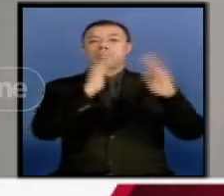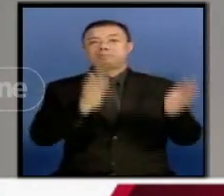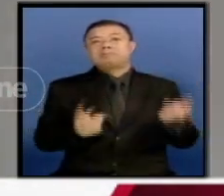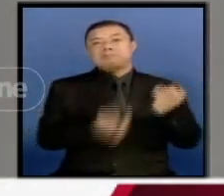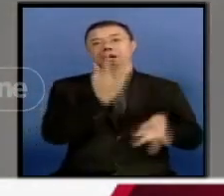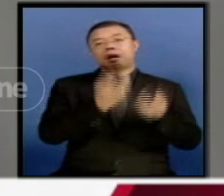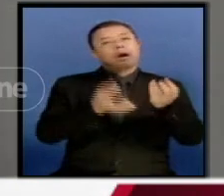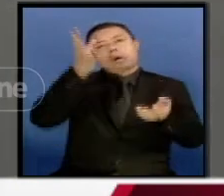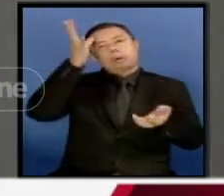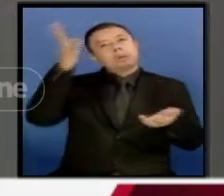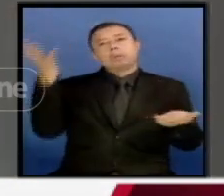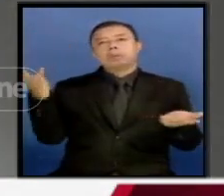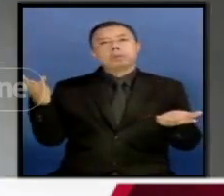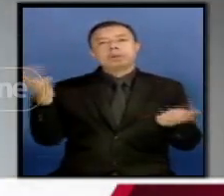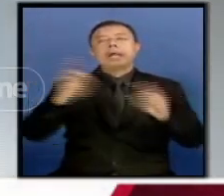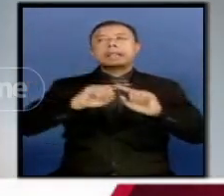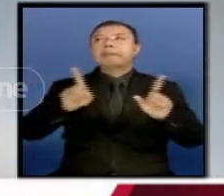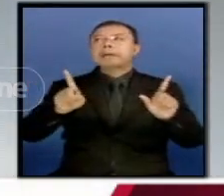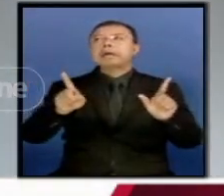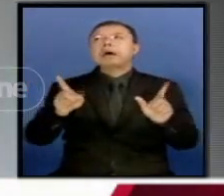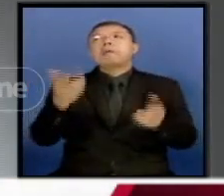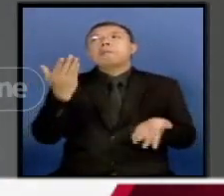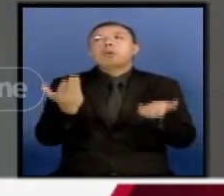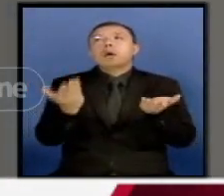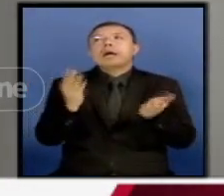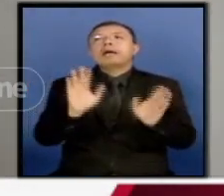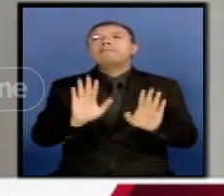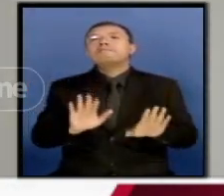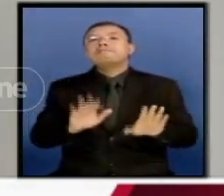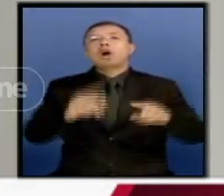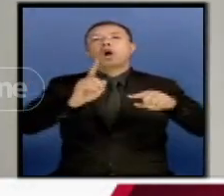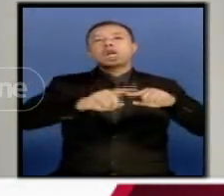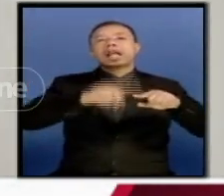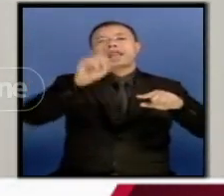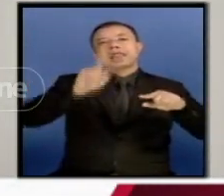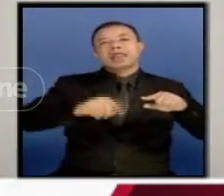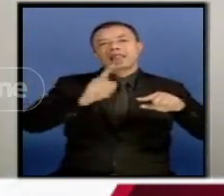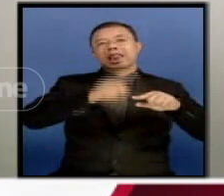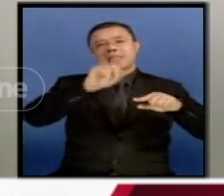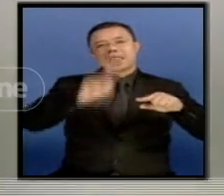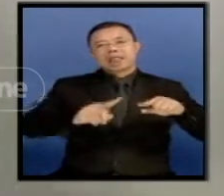melanda bekas pabrik kayu ini, namun dugaan sementara karena korsleting listrik.